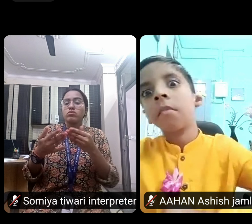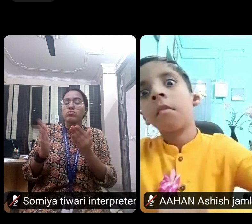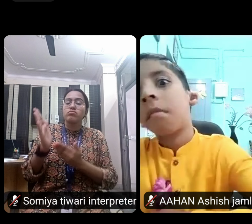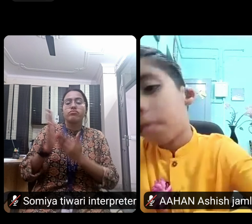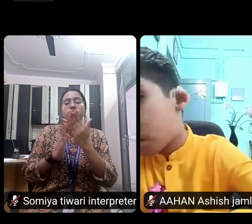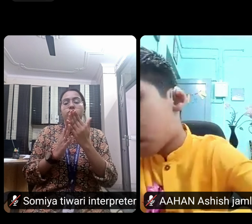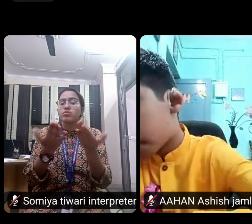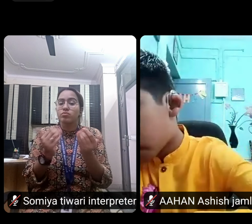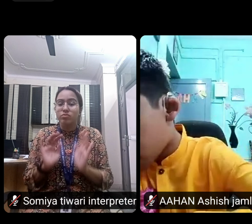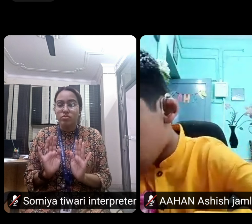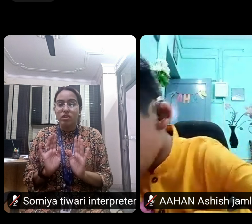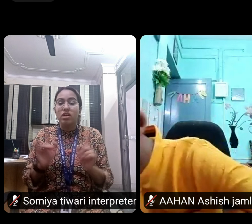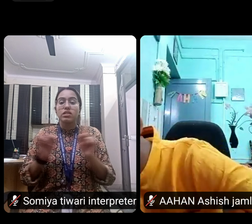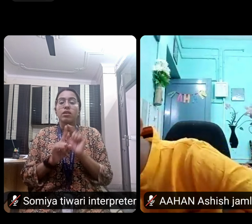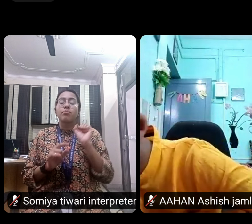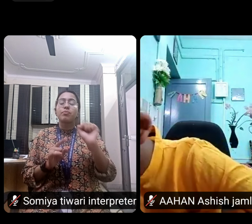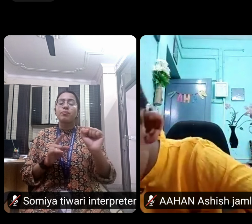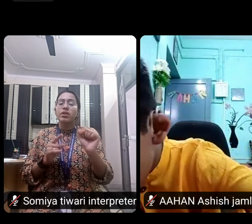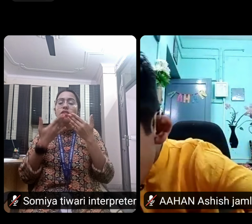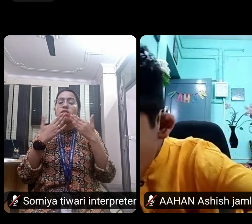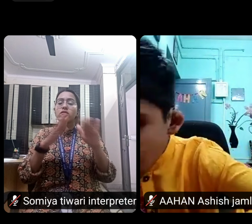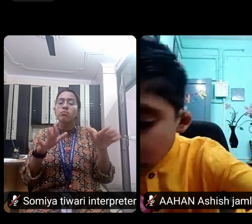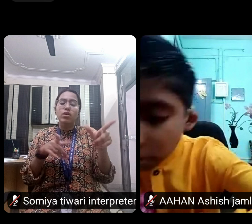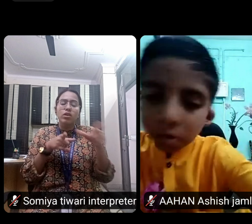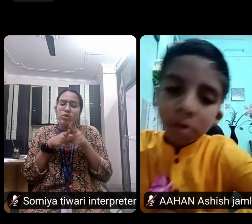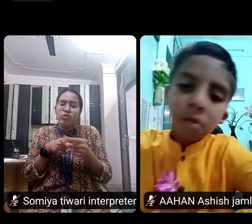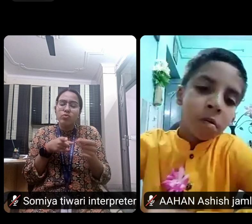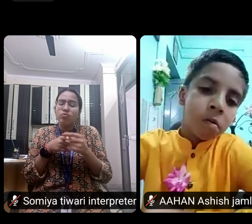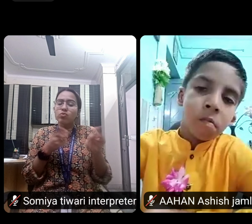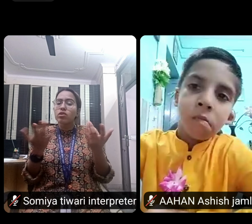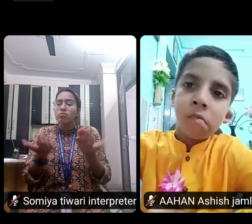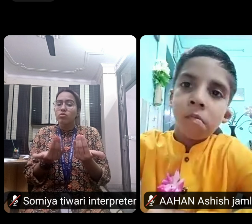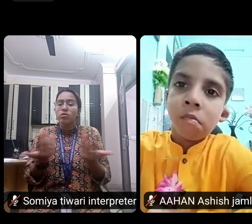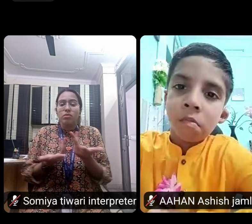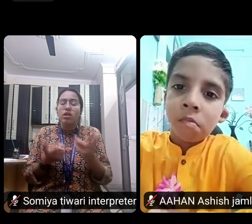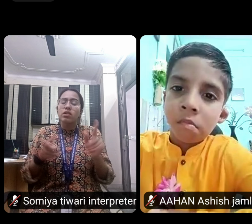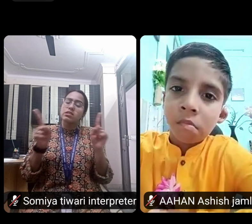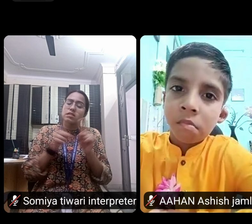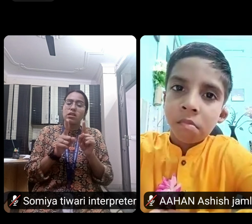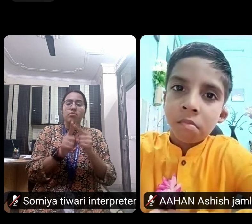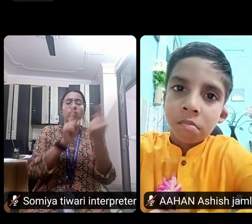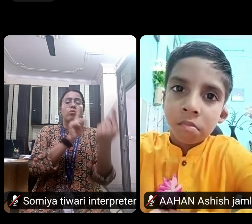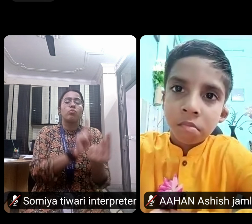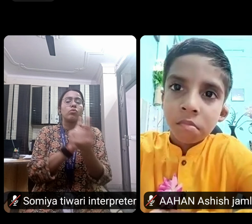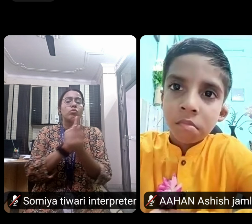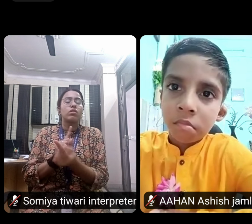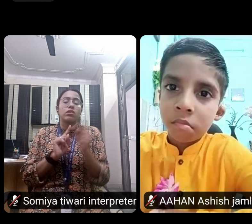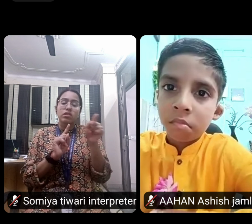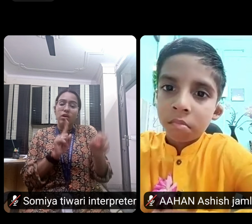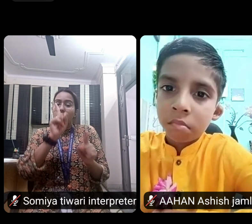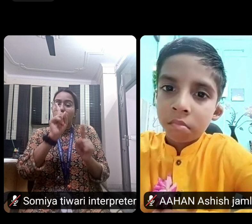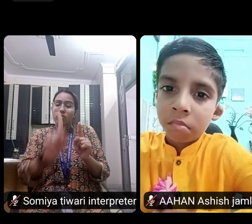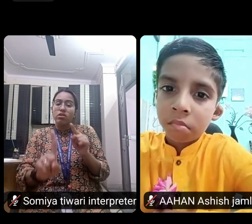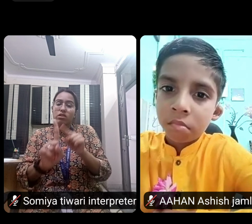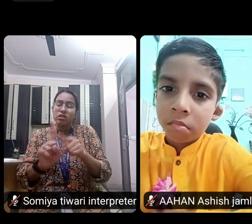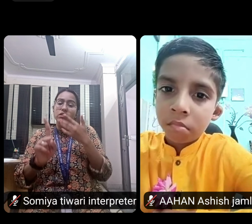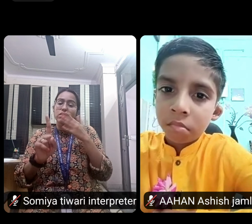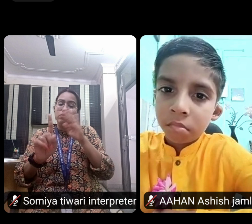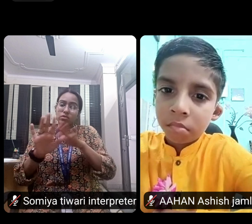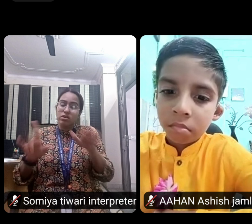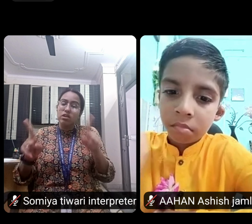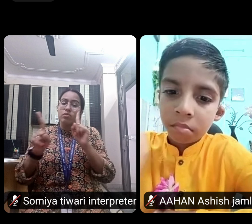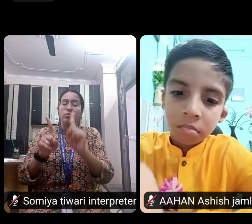उनकी एबिलिटी के अनुसार गोल सेटिंग होती है हर बच्चे के अनुसार। मतलब ओवरऑल एक बच्चा एक मतलब एक